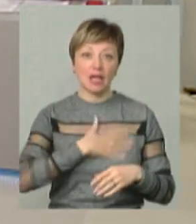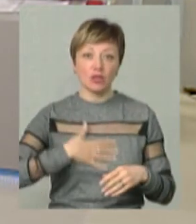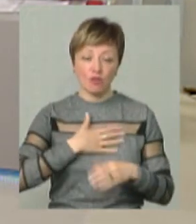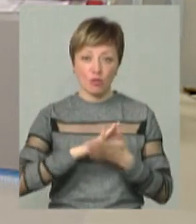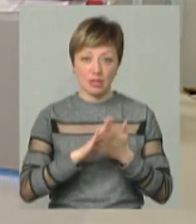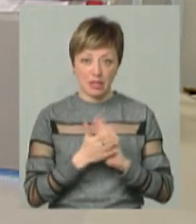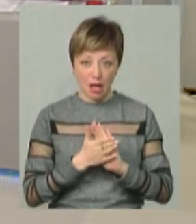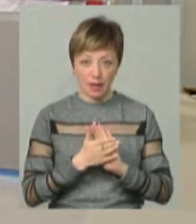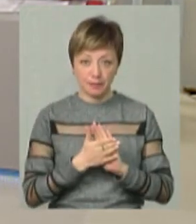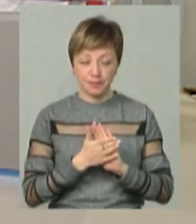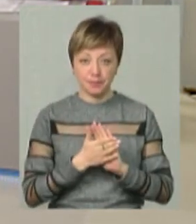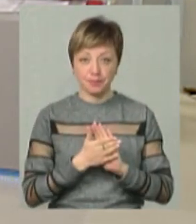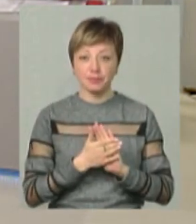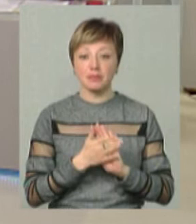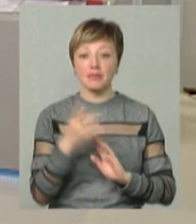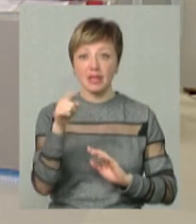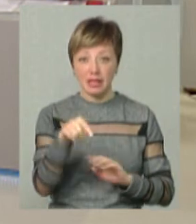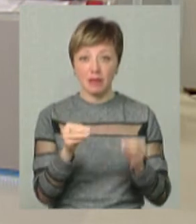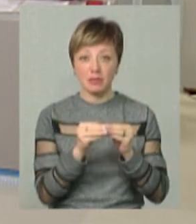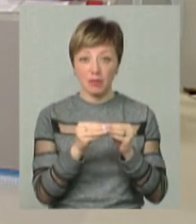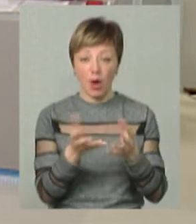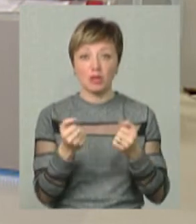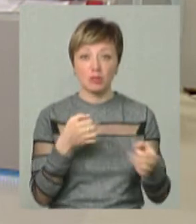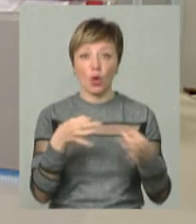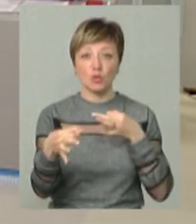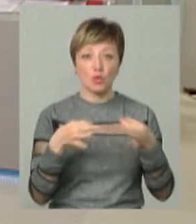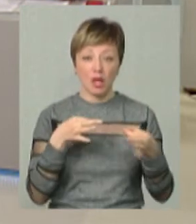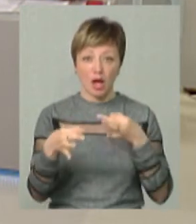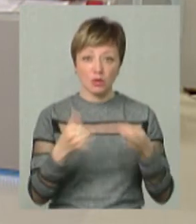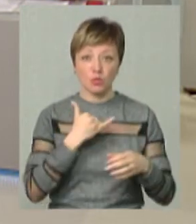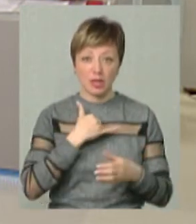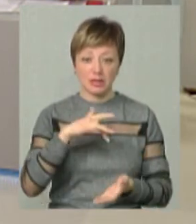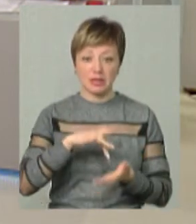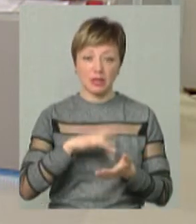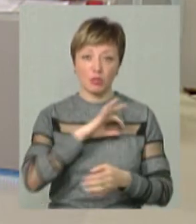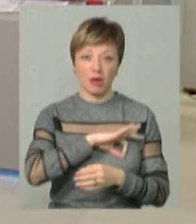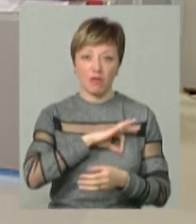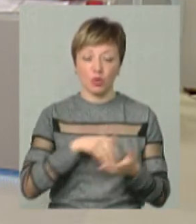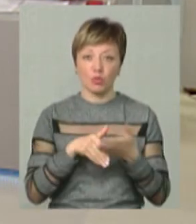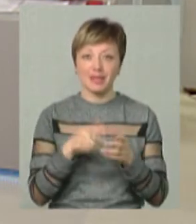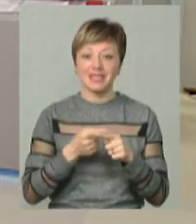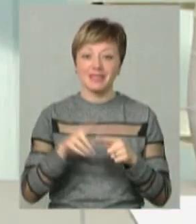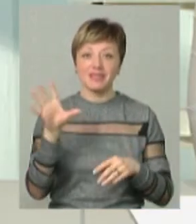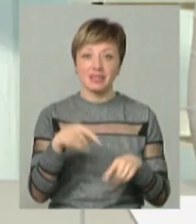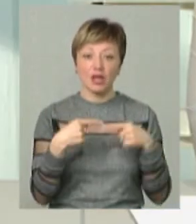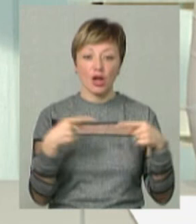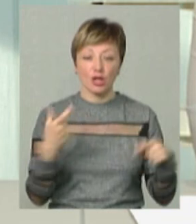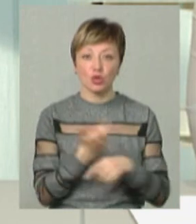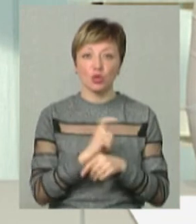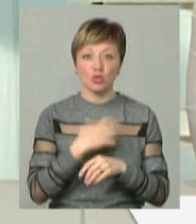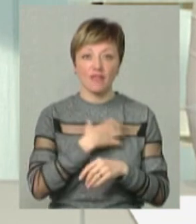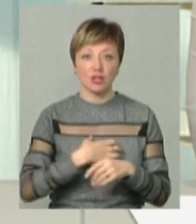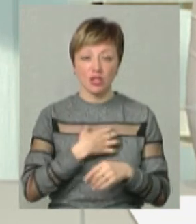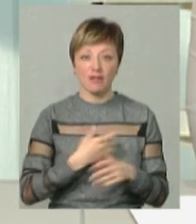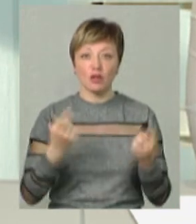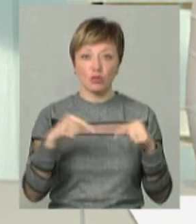стані. І там же можуть і отримати консультації безпосередньо у нас на центрах правової допомоги. Тобто ці всі речі дуже важливі, і